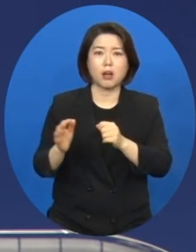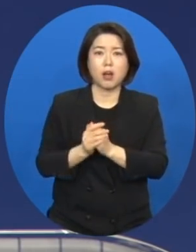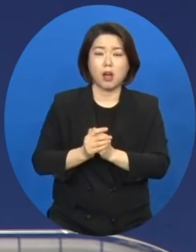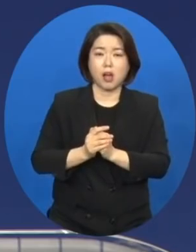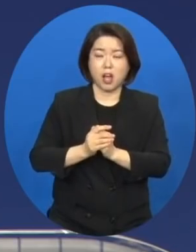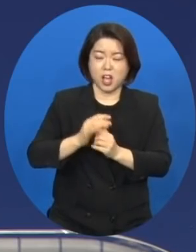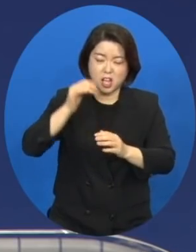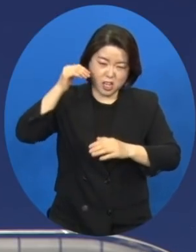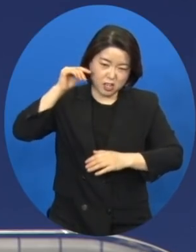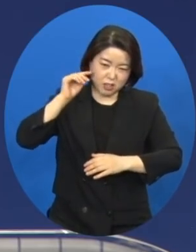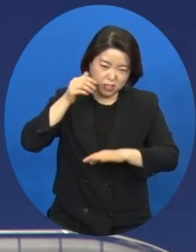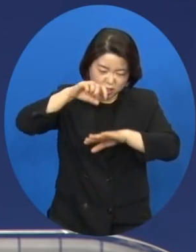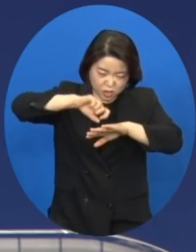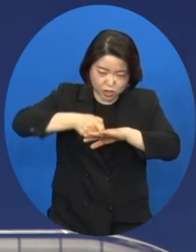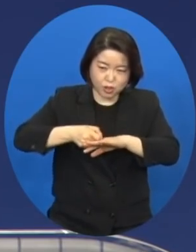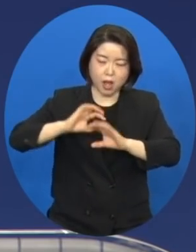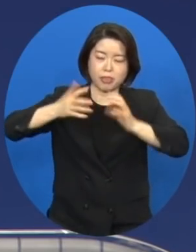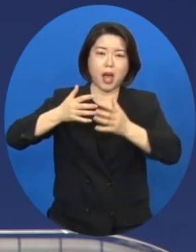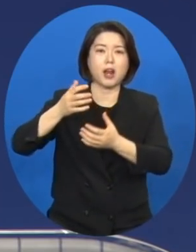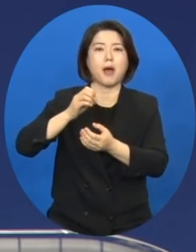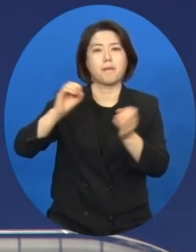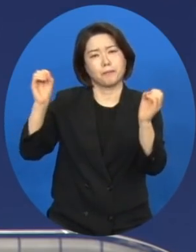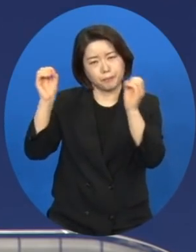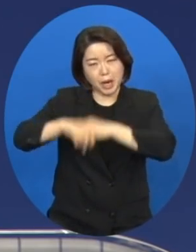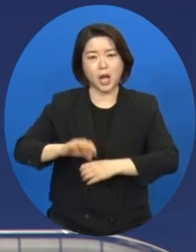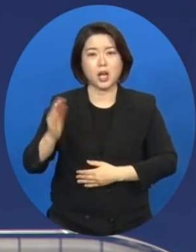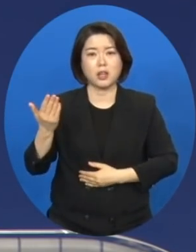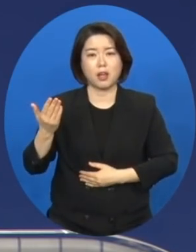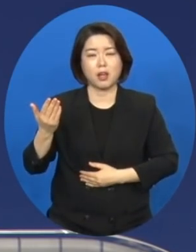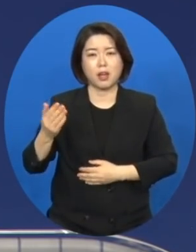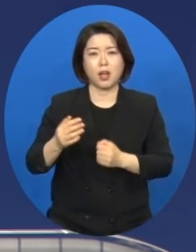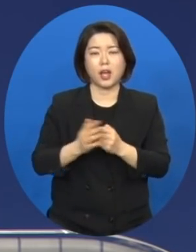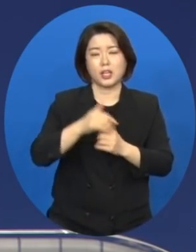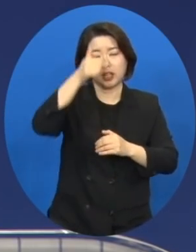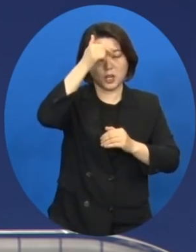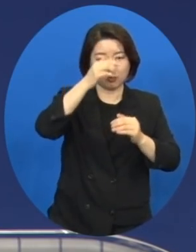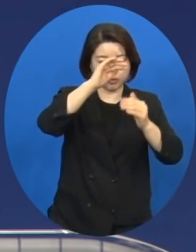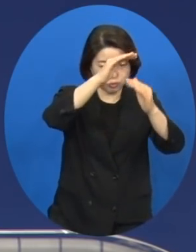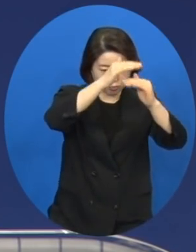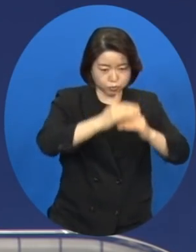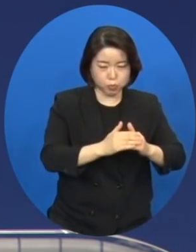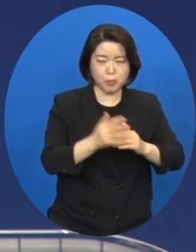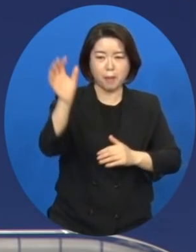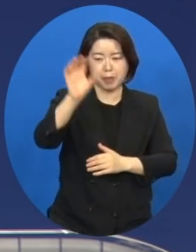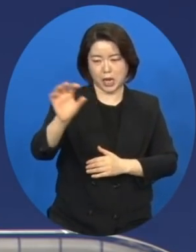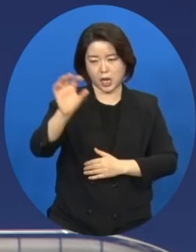나라를 잃어버렸다는 거예요. 이것이 구약의 내내 반복되는 내용 아닙니까?